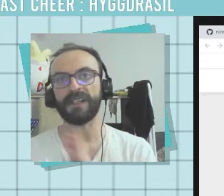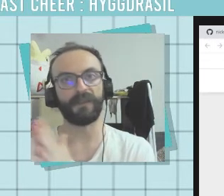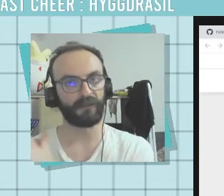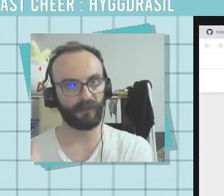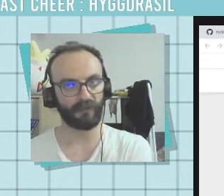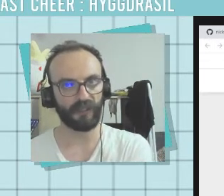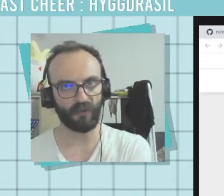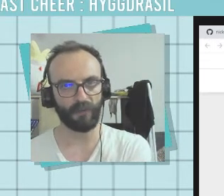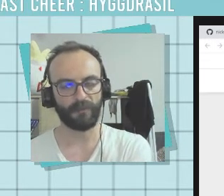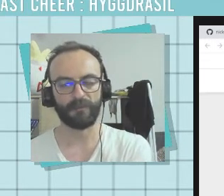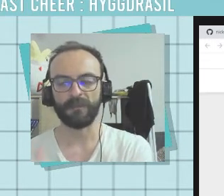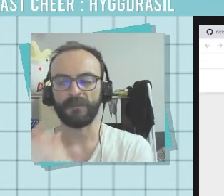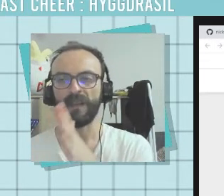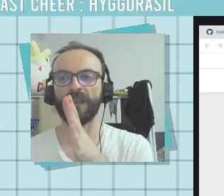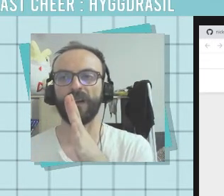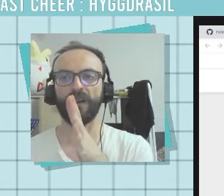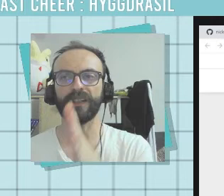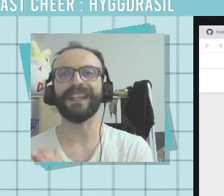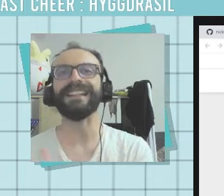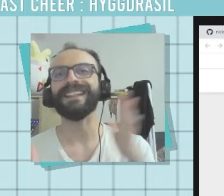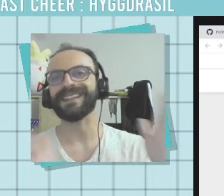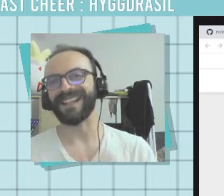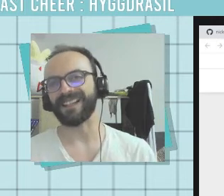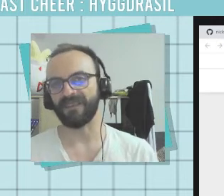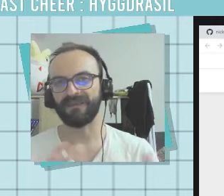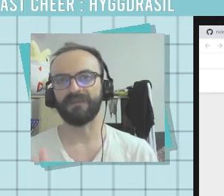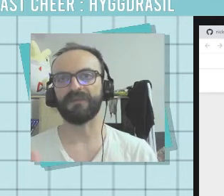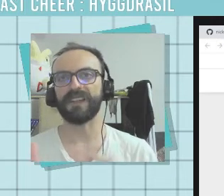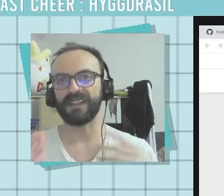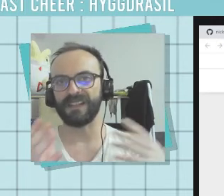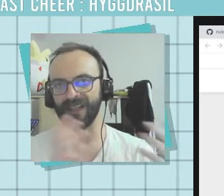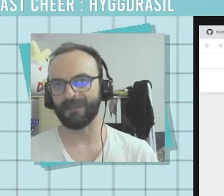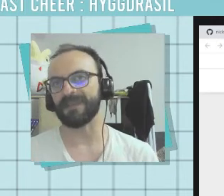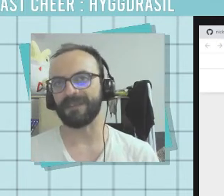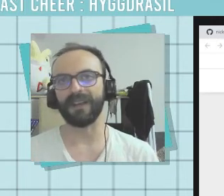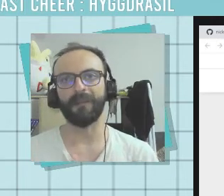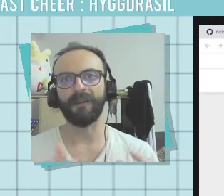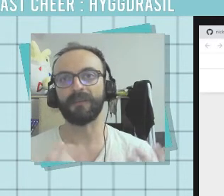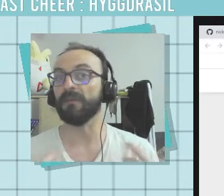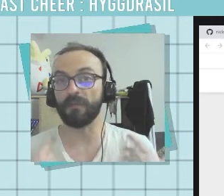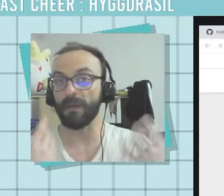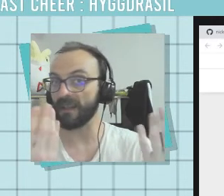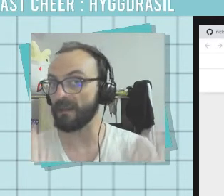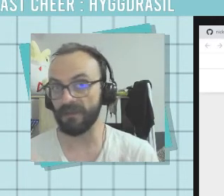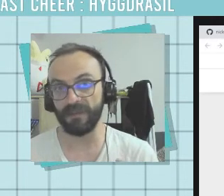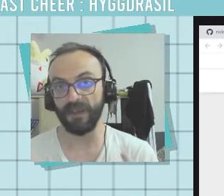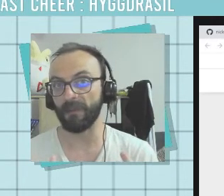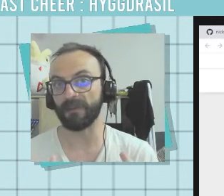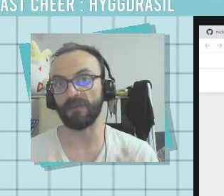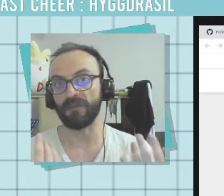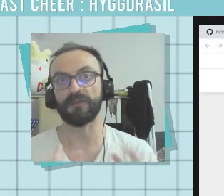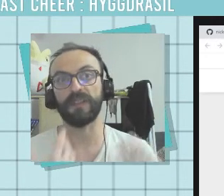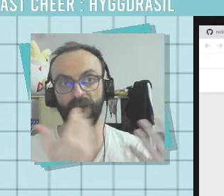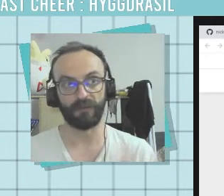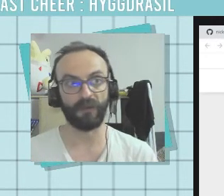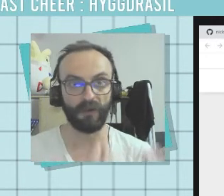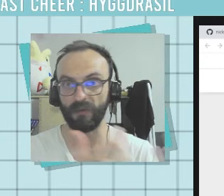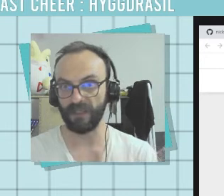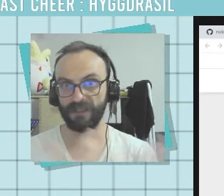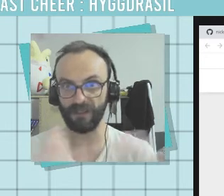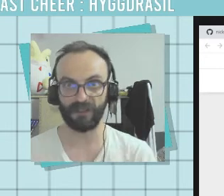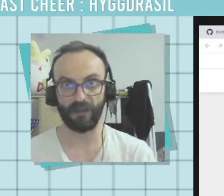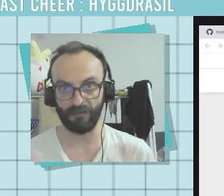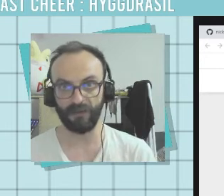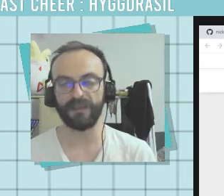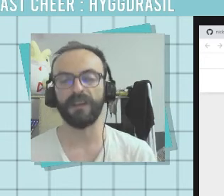même si elle vient d'une autre région. Il y a des accents. Vous allez signer un peu différemment, comme vous parlez un peu différemment dans le sud et dans le nord, ou à